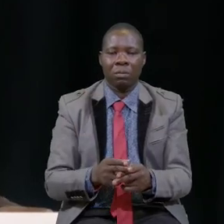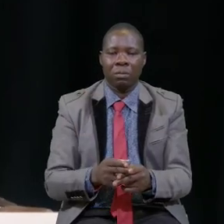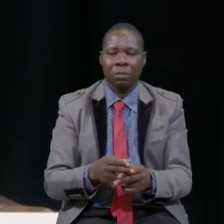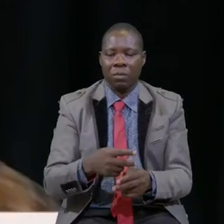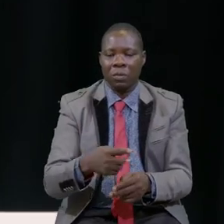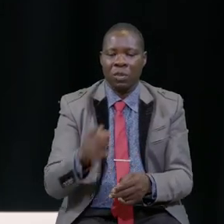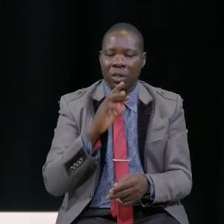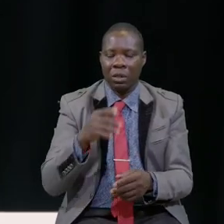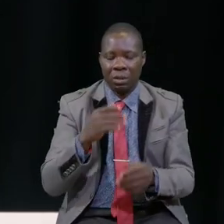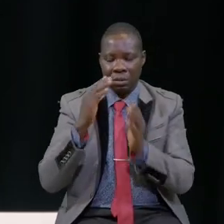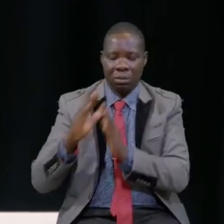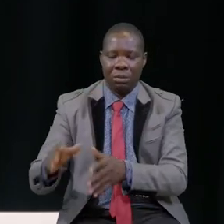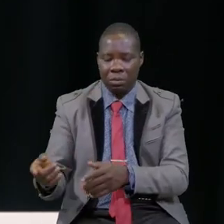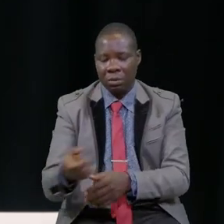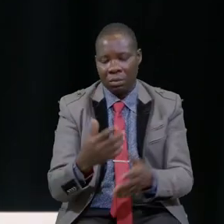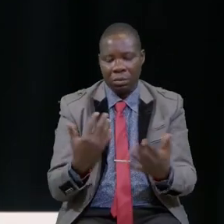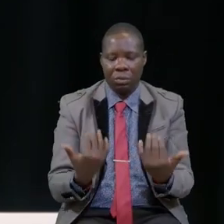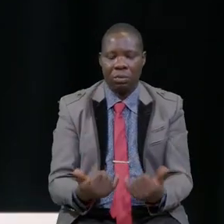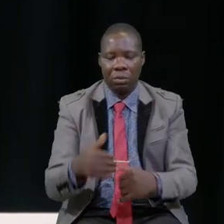Ils vont te quitter ce soir.